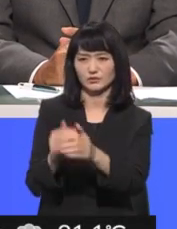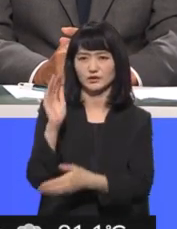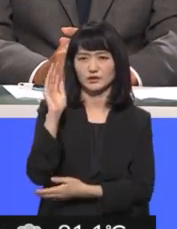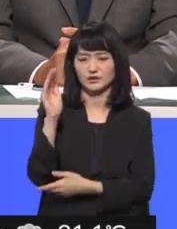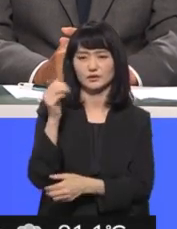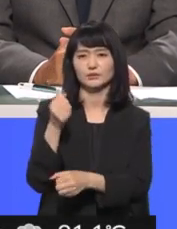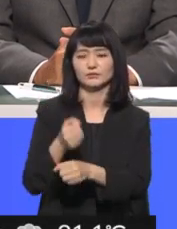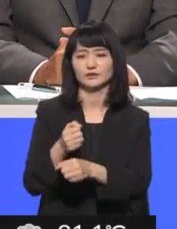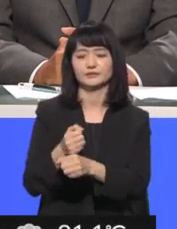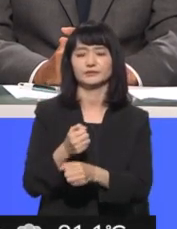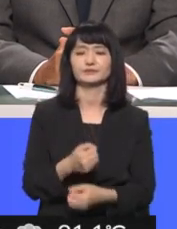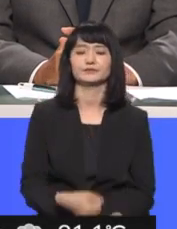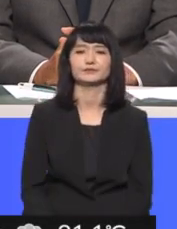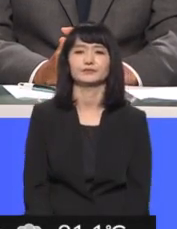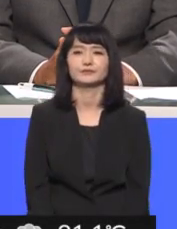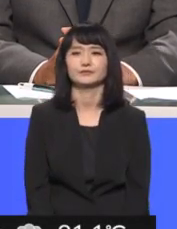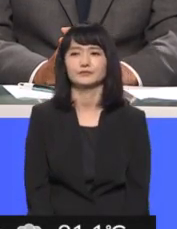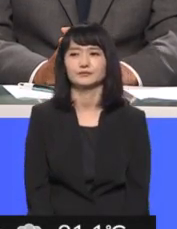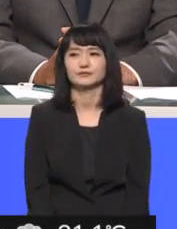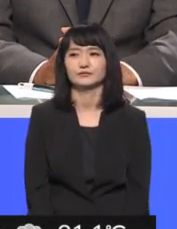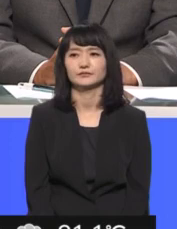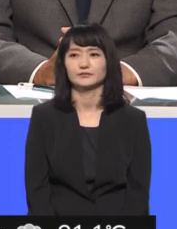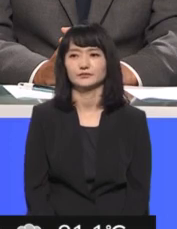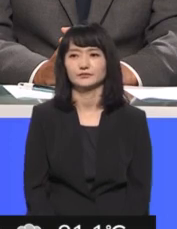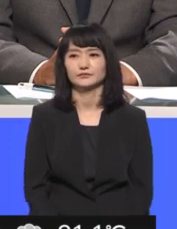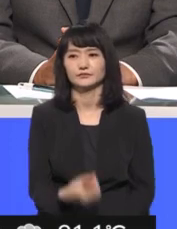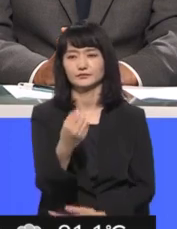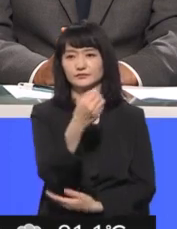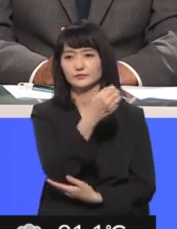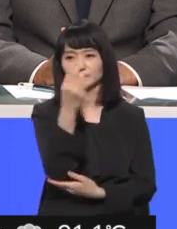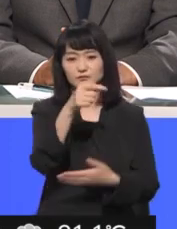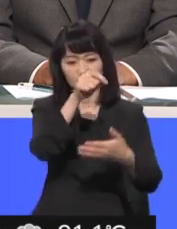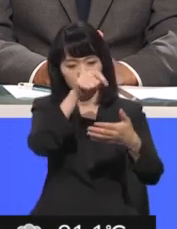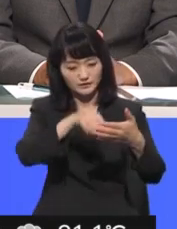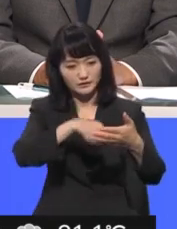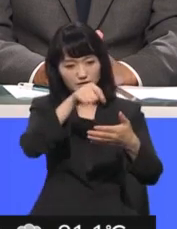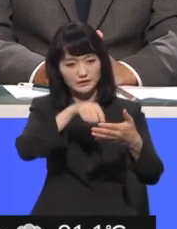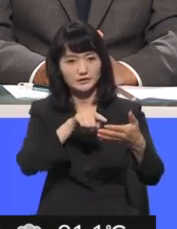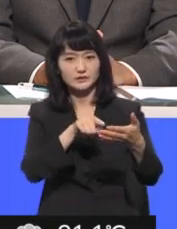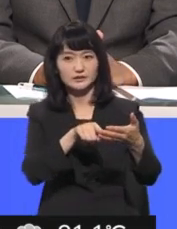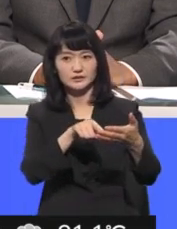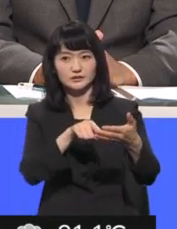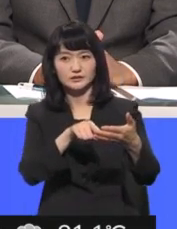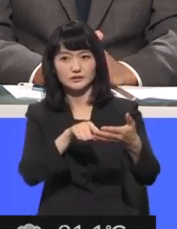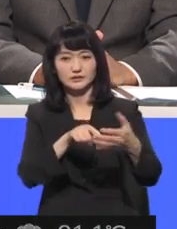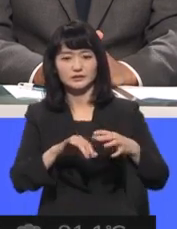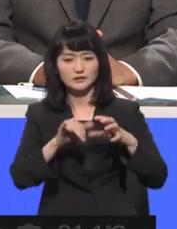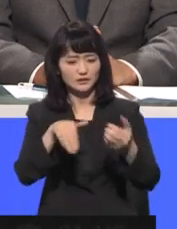하셔서 좋고요. 기사로만 예. 세상 돌아가는 걸 알 수가 없기 때문에 썰전 라이브가 있는 거 아니겠습니까?